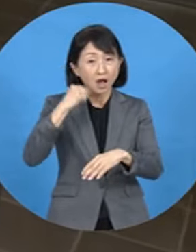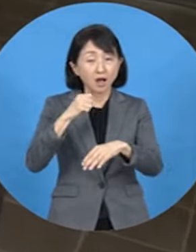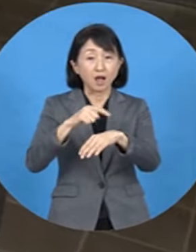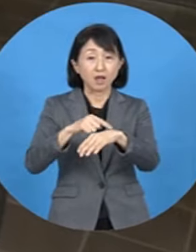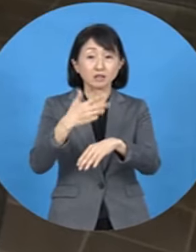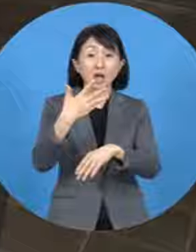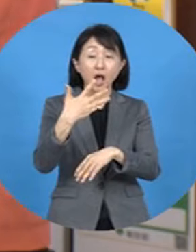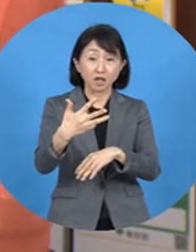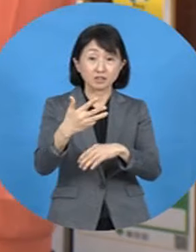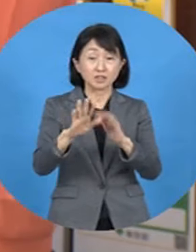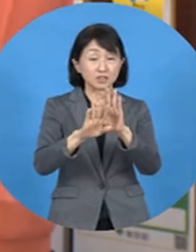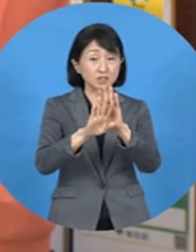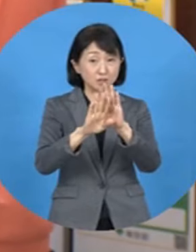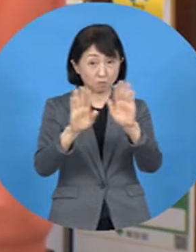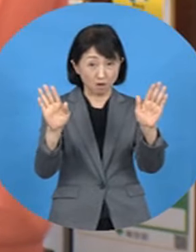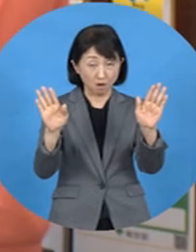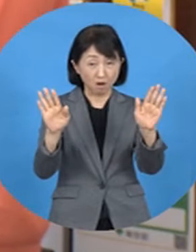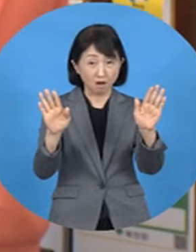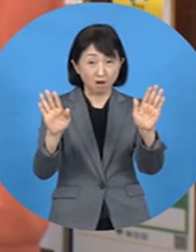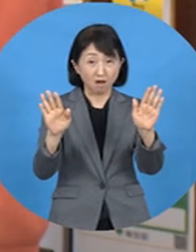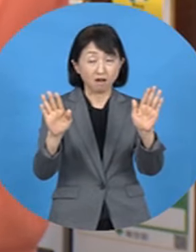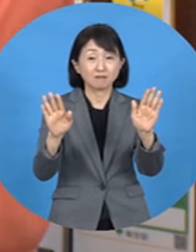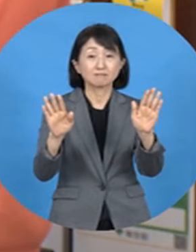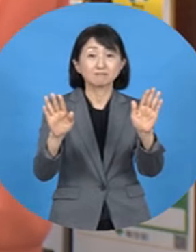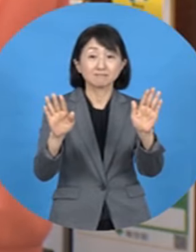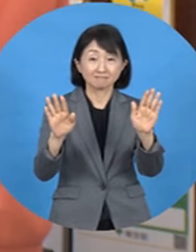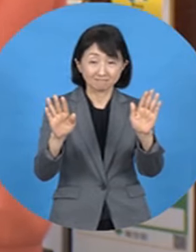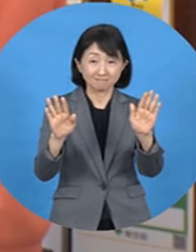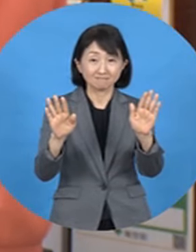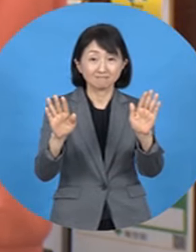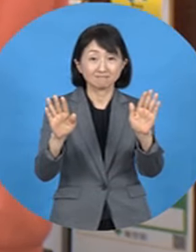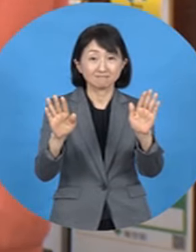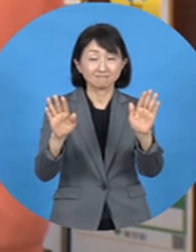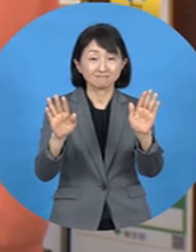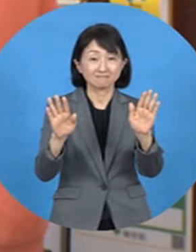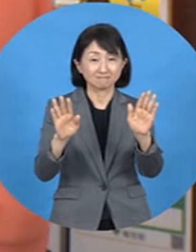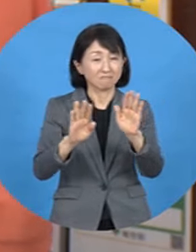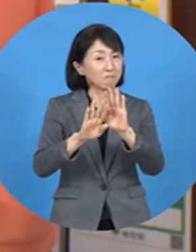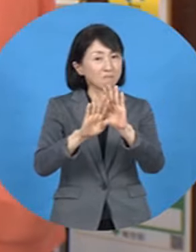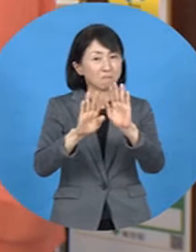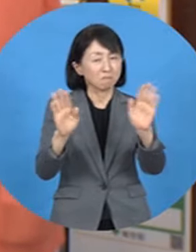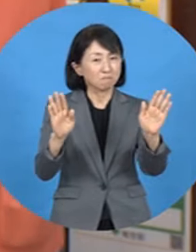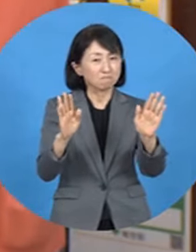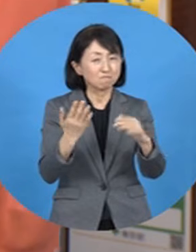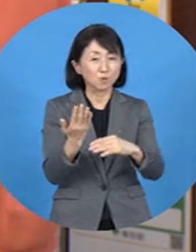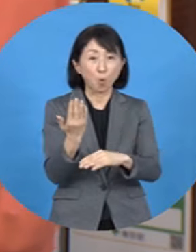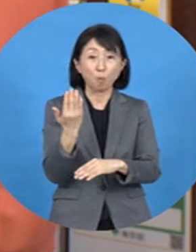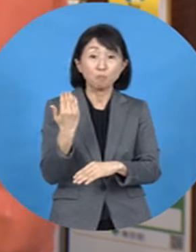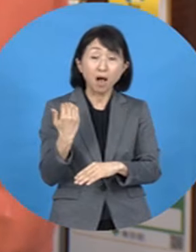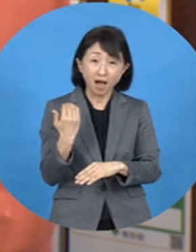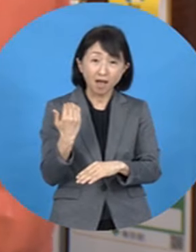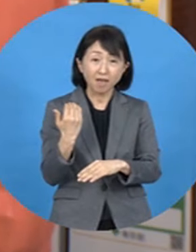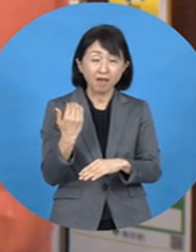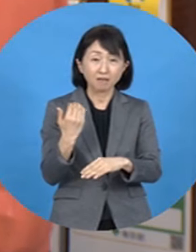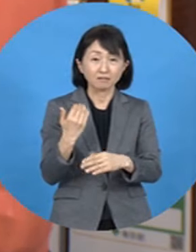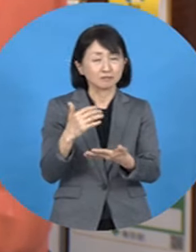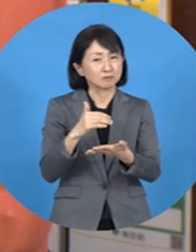。 朝の8時から朝風呂、はいはい、いいですね、日曜の朝にね。 そうですね、結